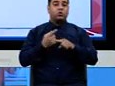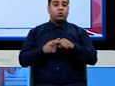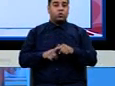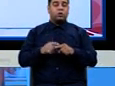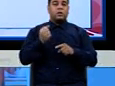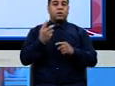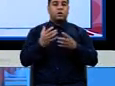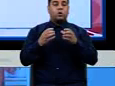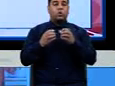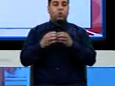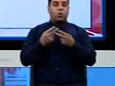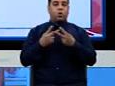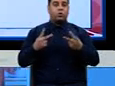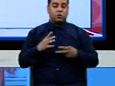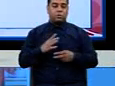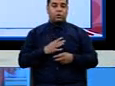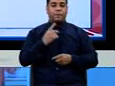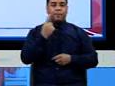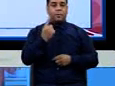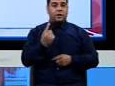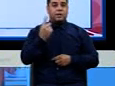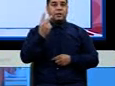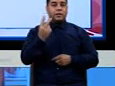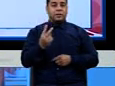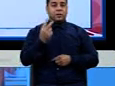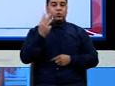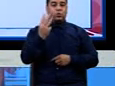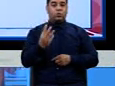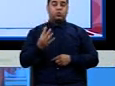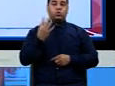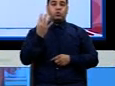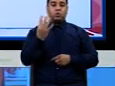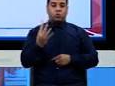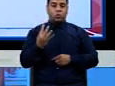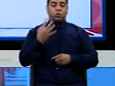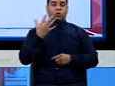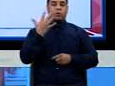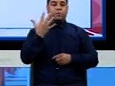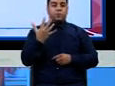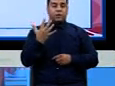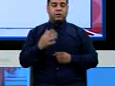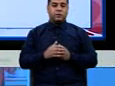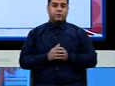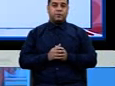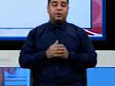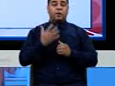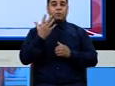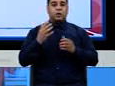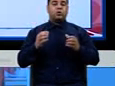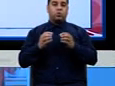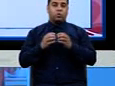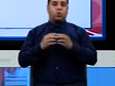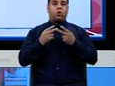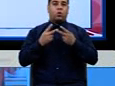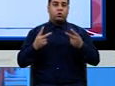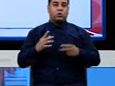bo'ldi? 1 2 3, 4, 5 ta guruh